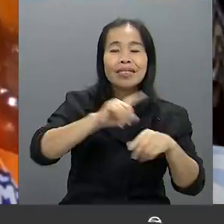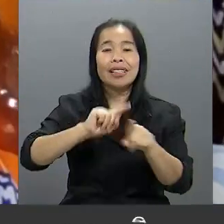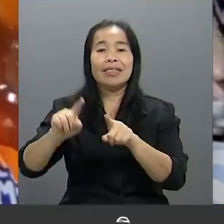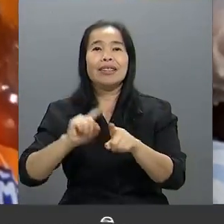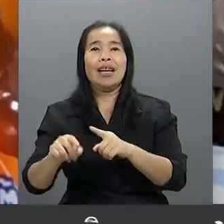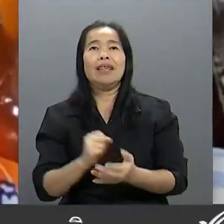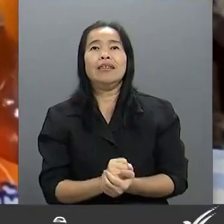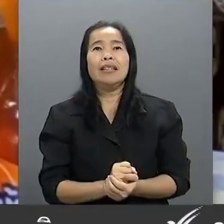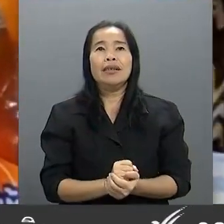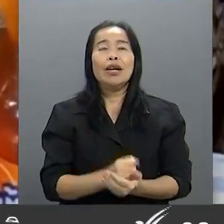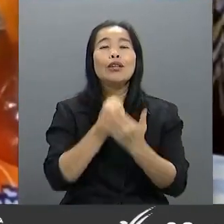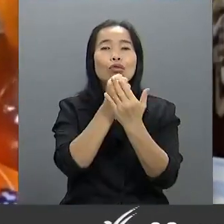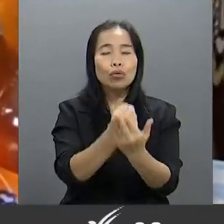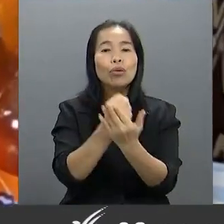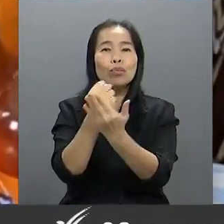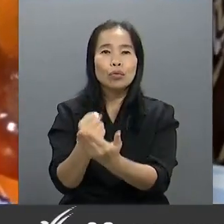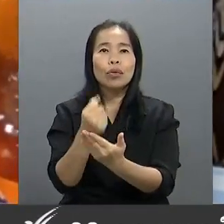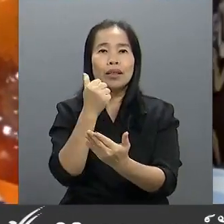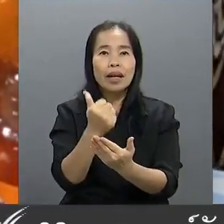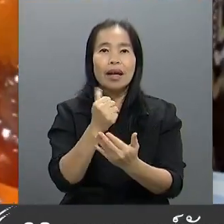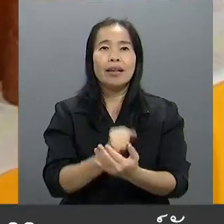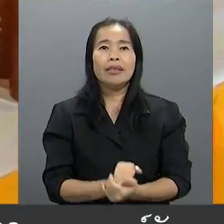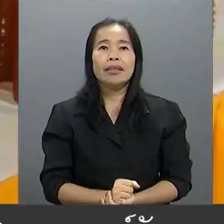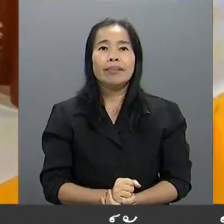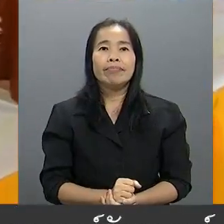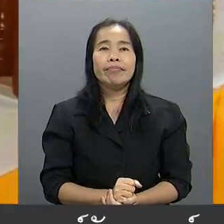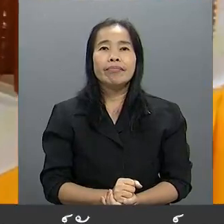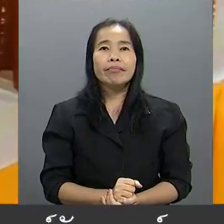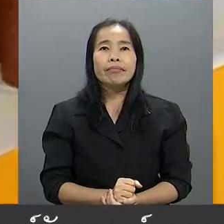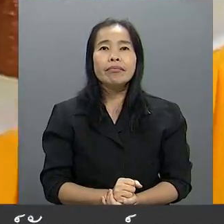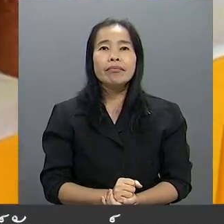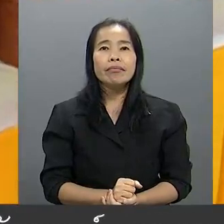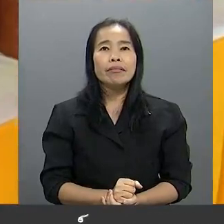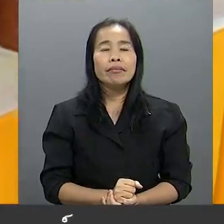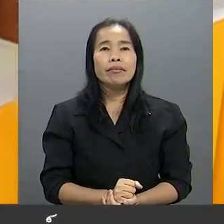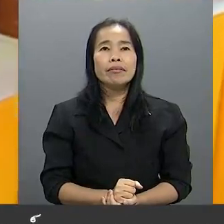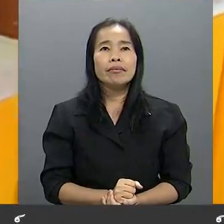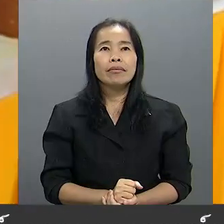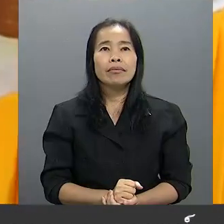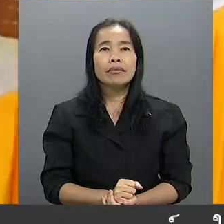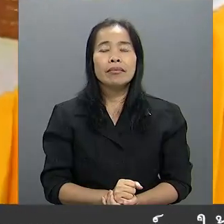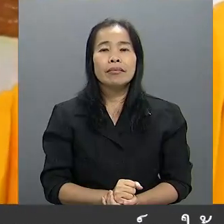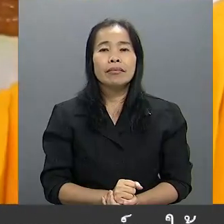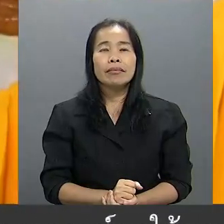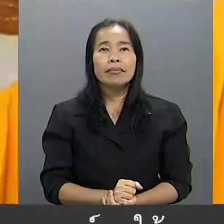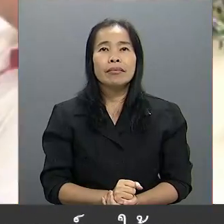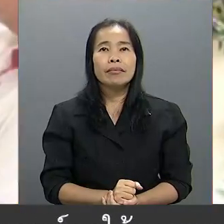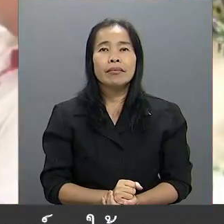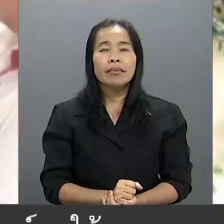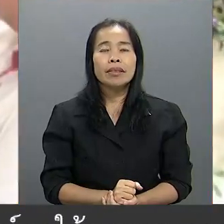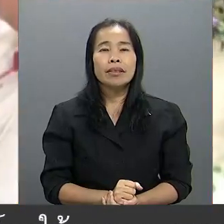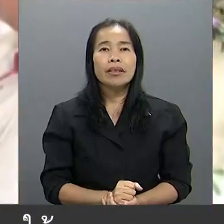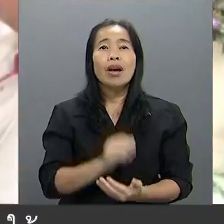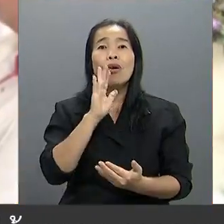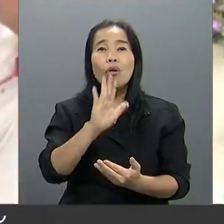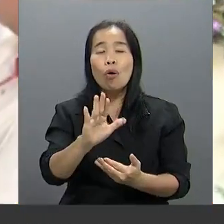ล้วก็ดีทั้งชาวมุสลิมเองแล้วก็ของในชุมชนเนี่ยช